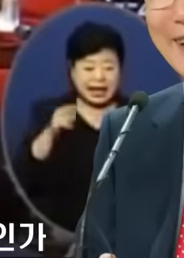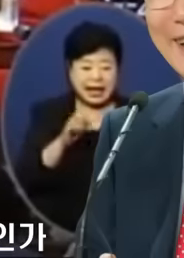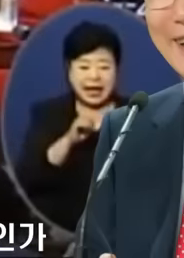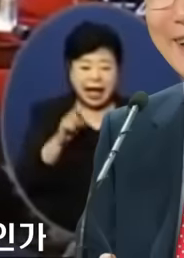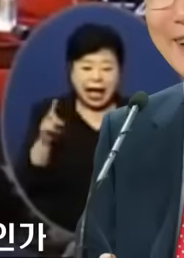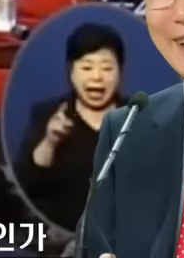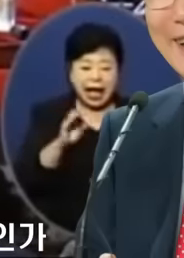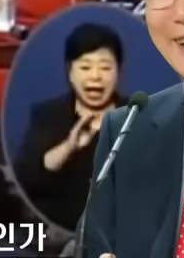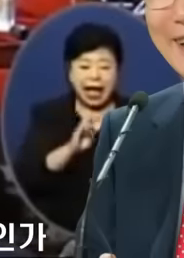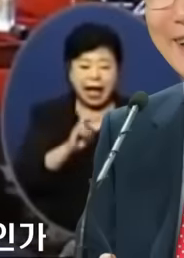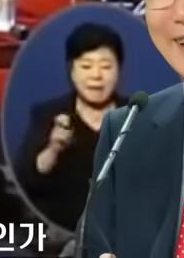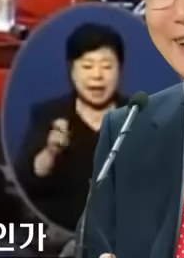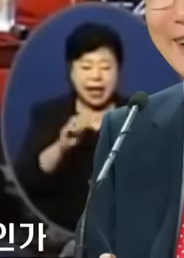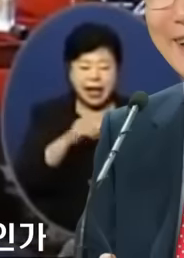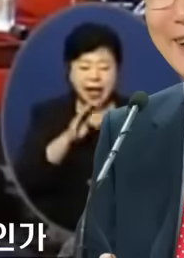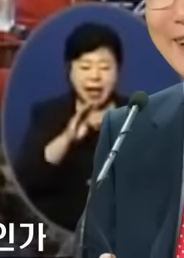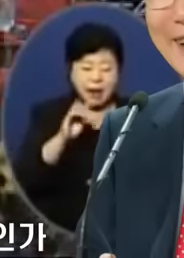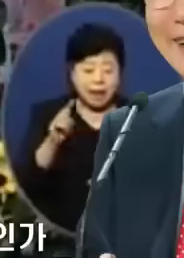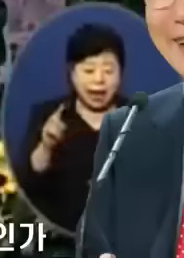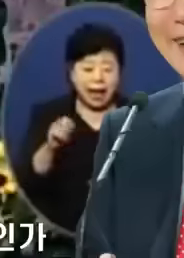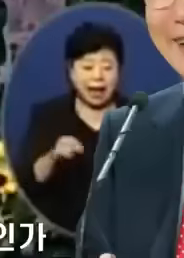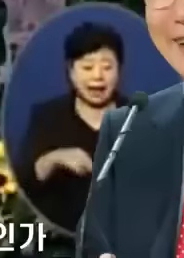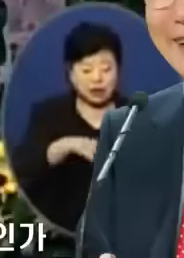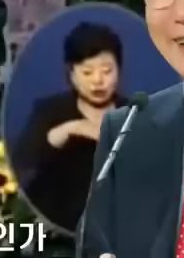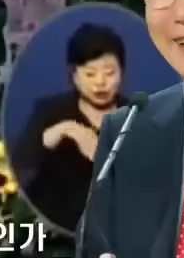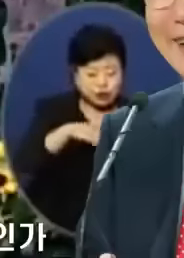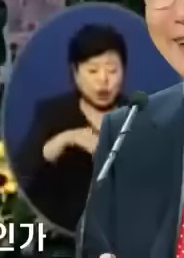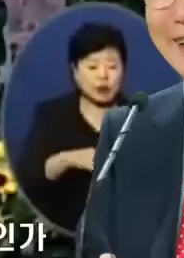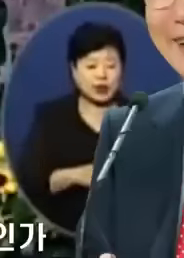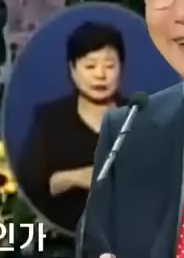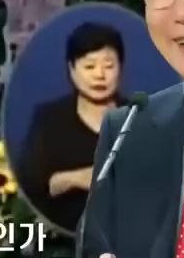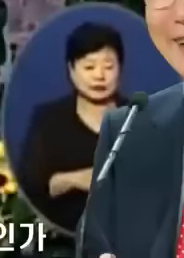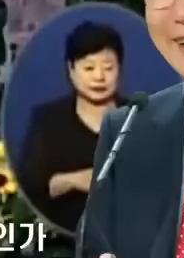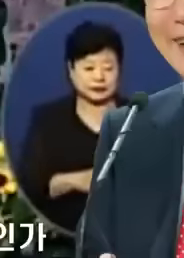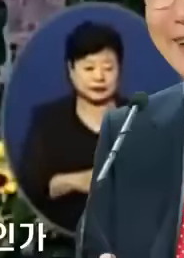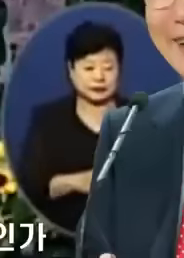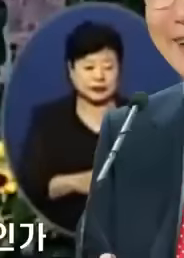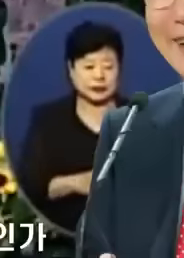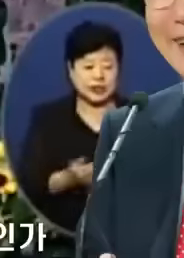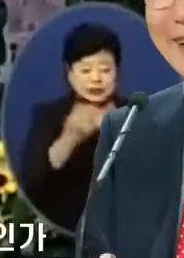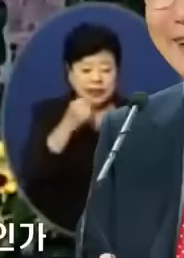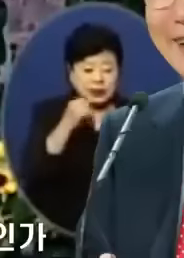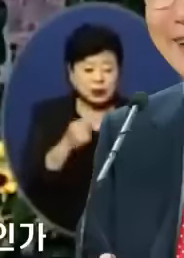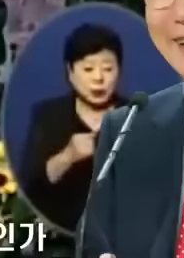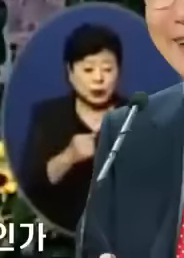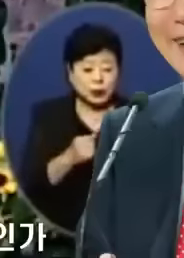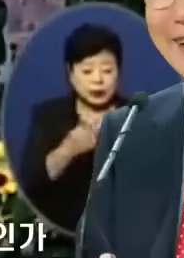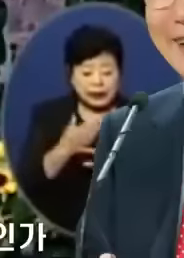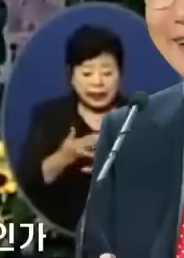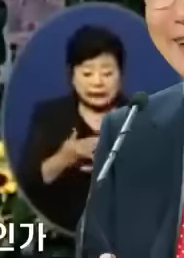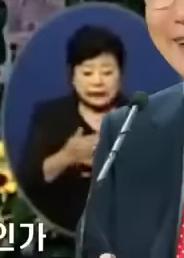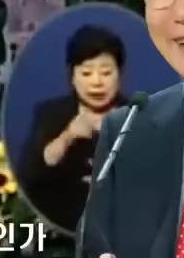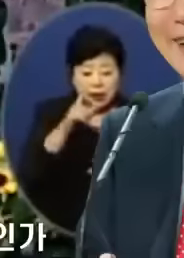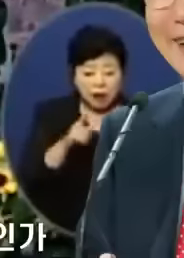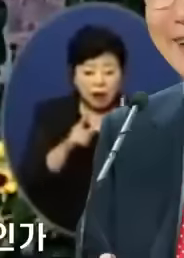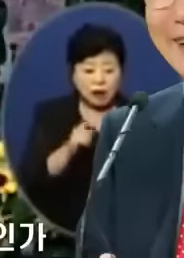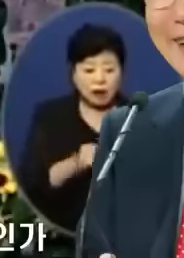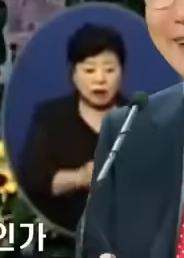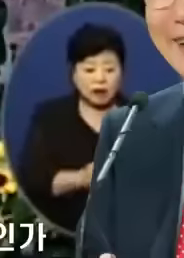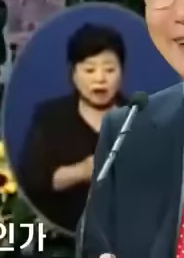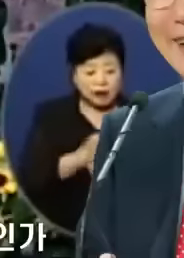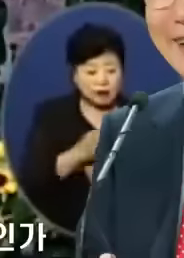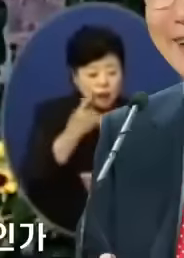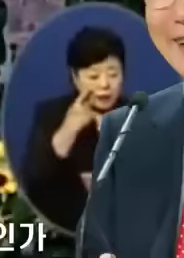아메바가 주변 환경에 따라 생존력이 어떻게 달라지는지 실험을 해보았습니다. 한